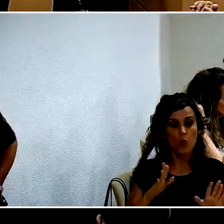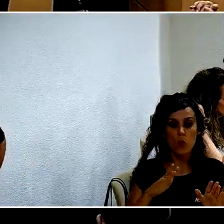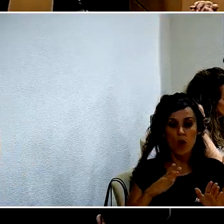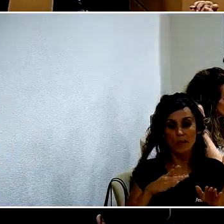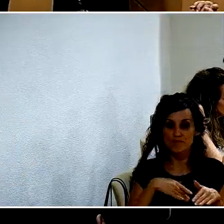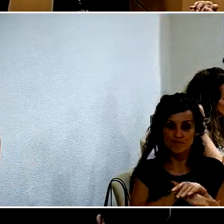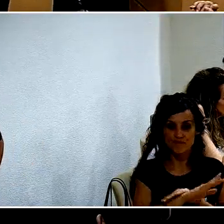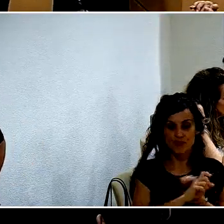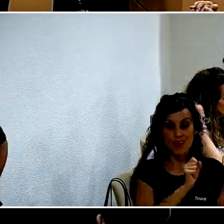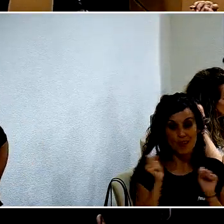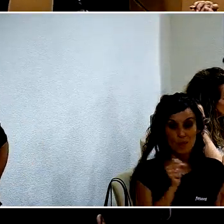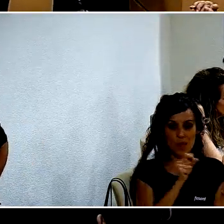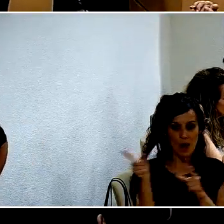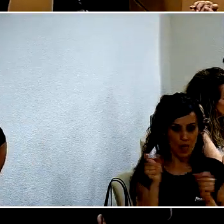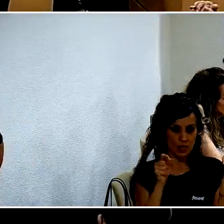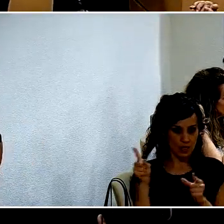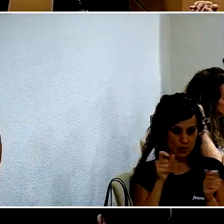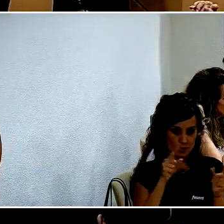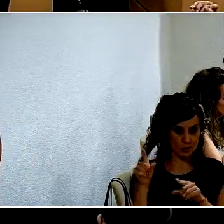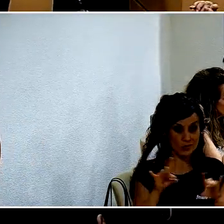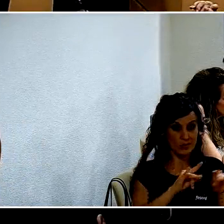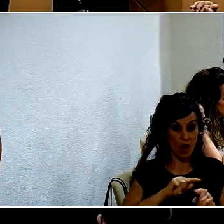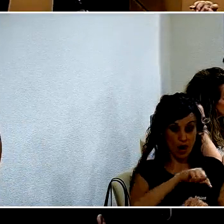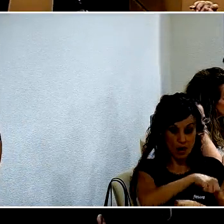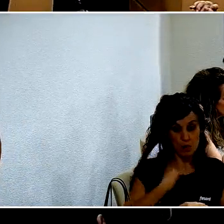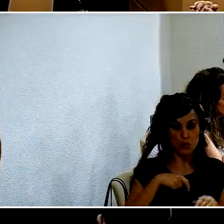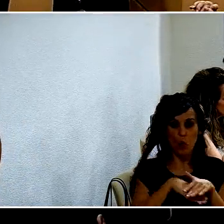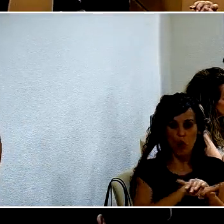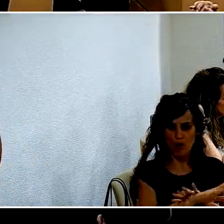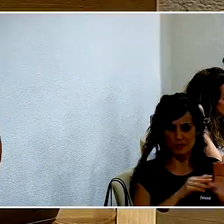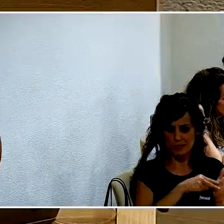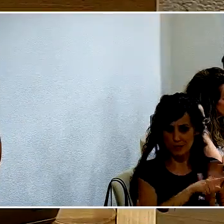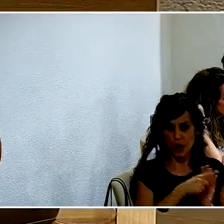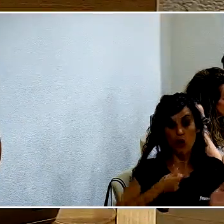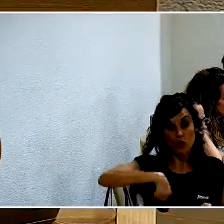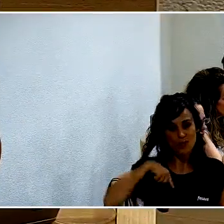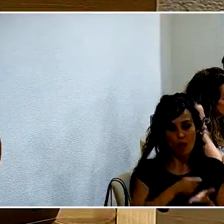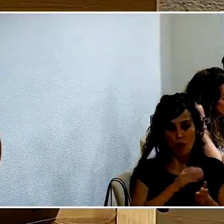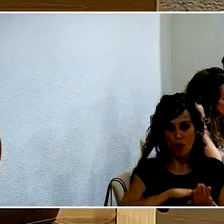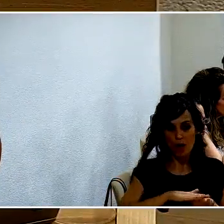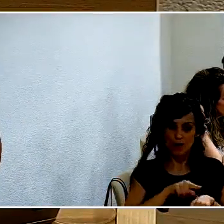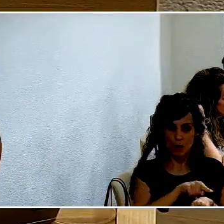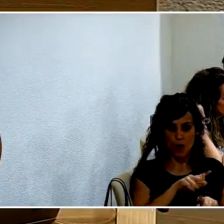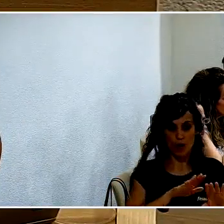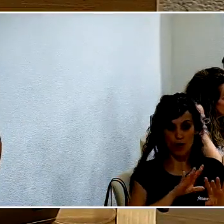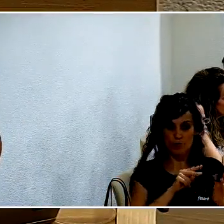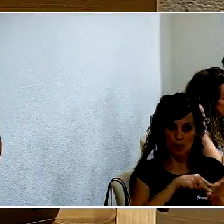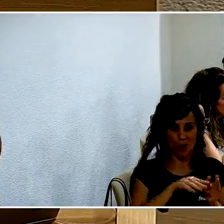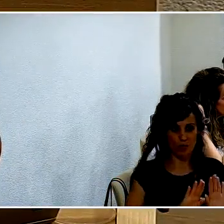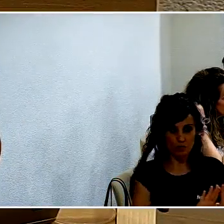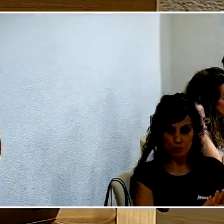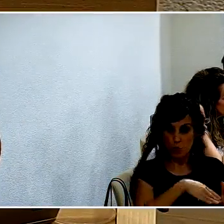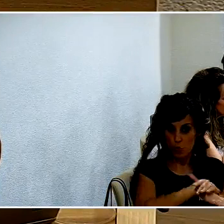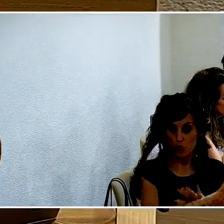que venen subsaharians. Es tenen ahí. Nosaltres es paguem perquè el tinguin ahí. I quan hi ha un conflicte de